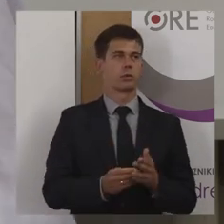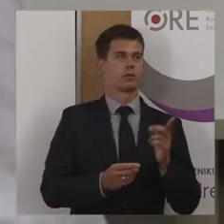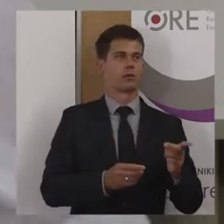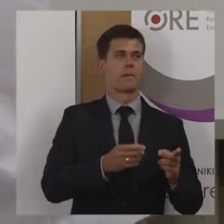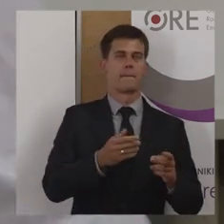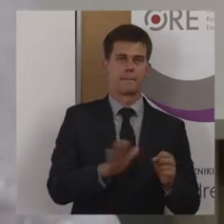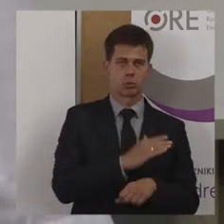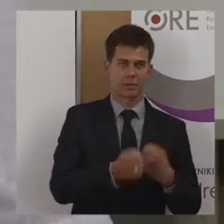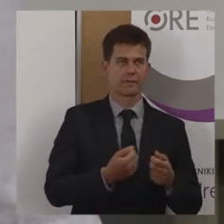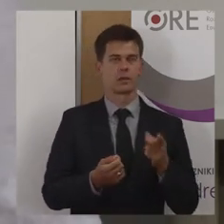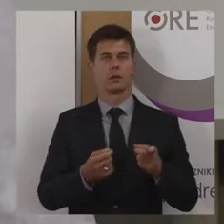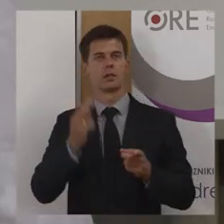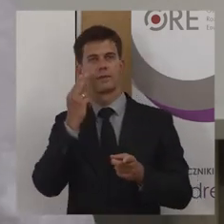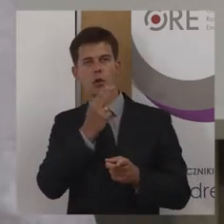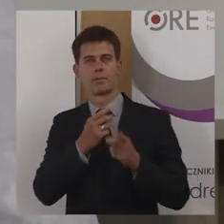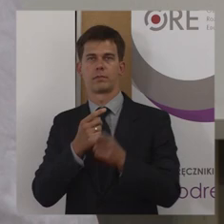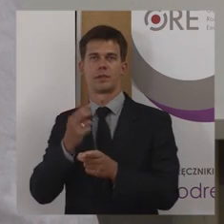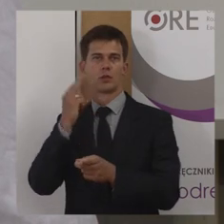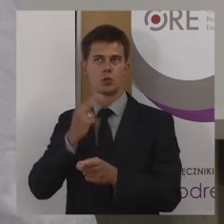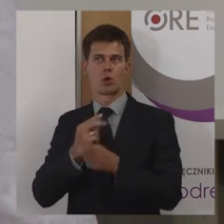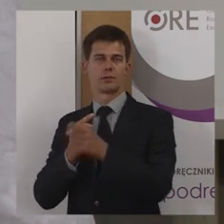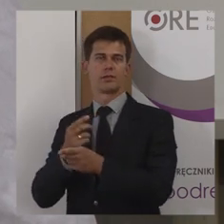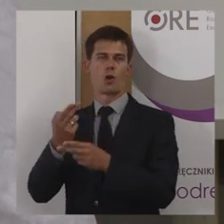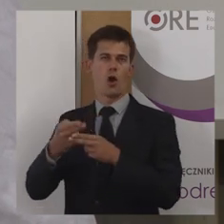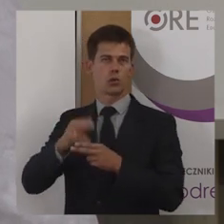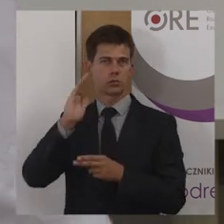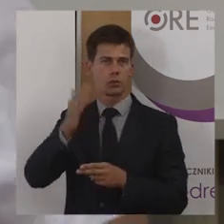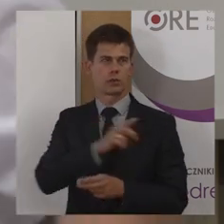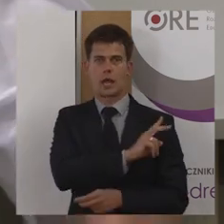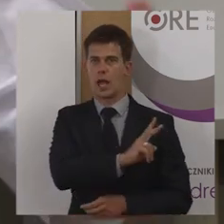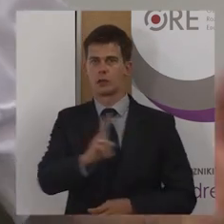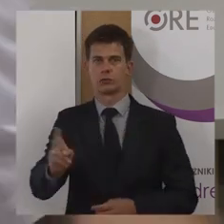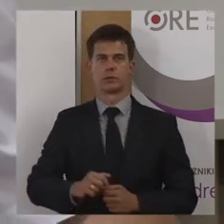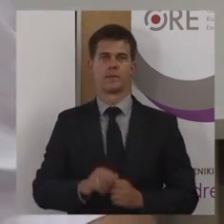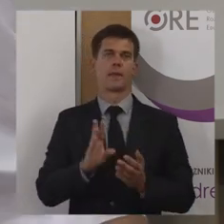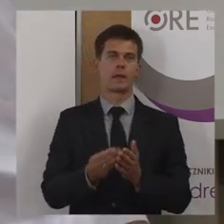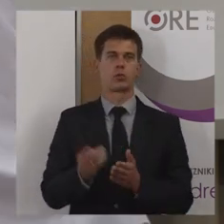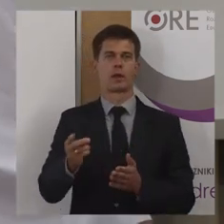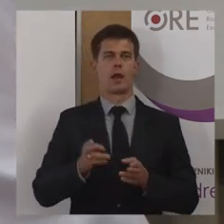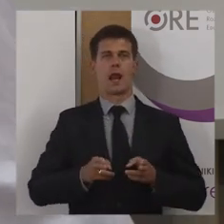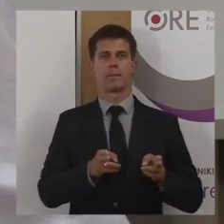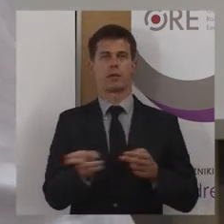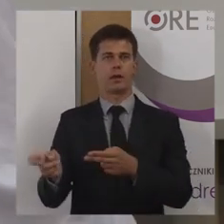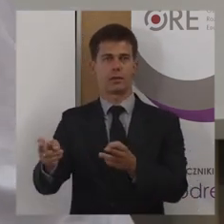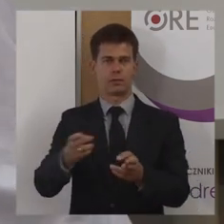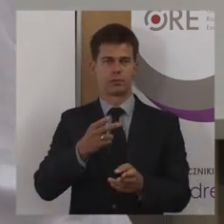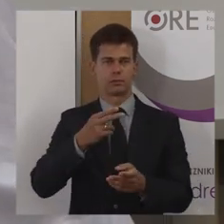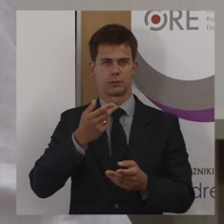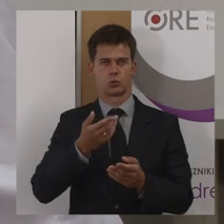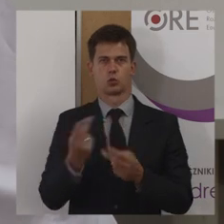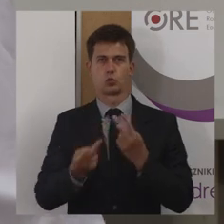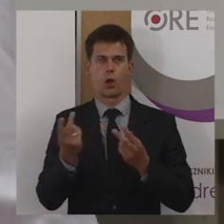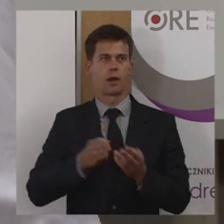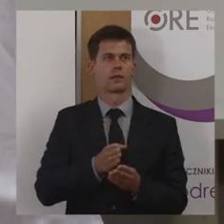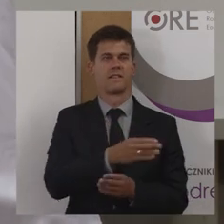stanie z niego skorzystać, bo na przykład jeżeli mamy, nie wiem, labirynt, to o